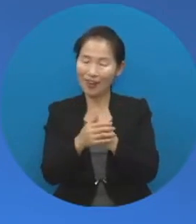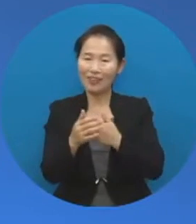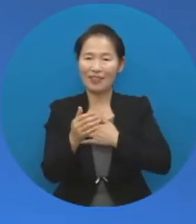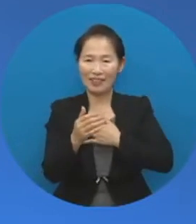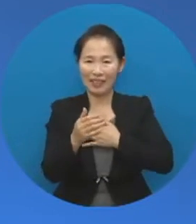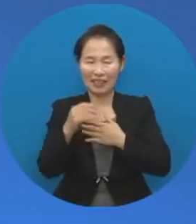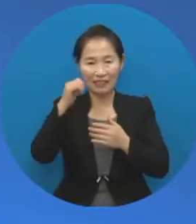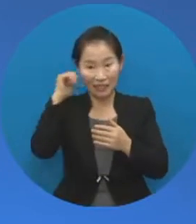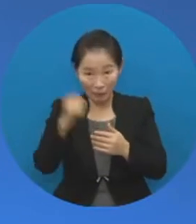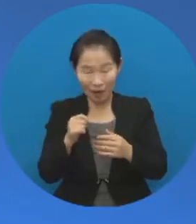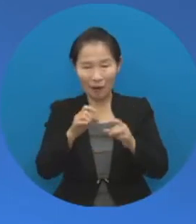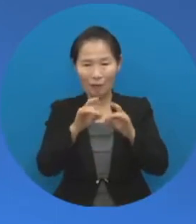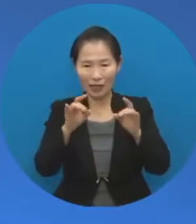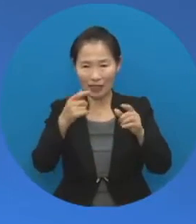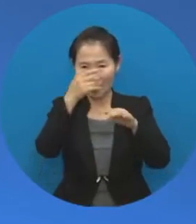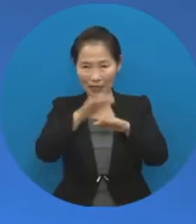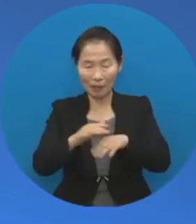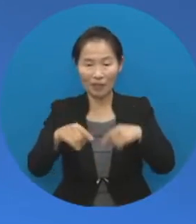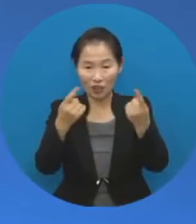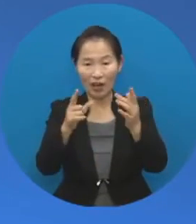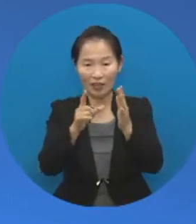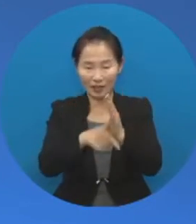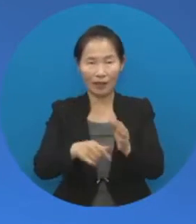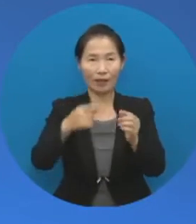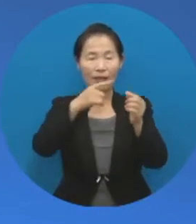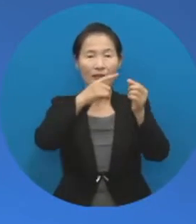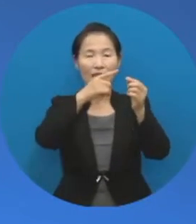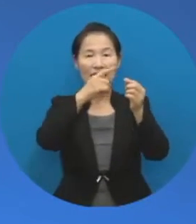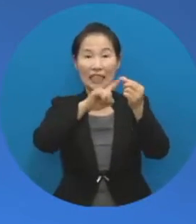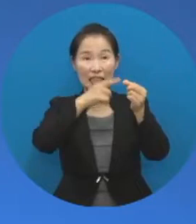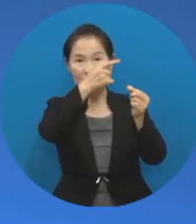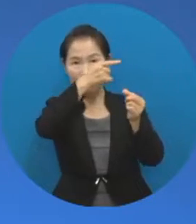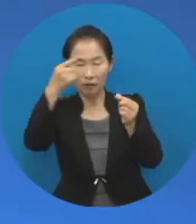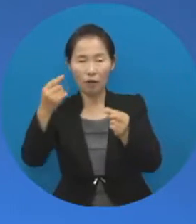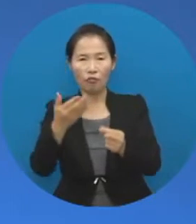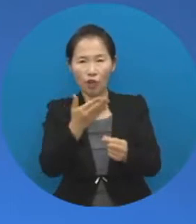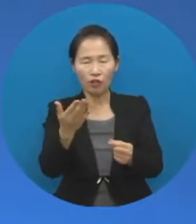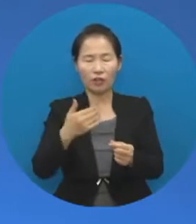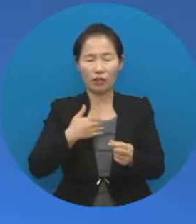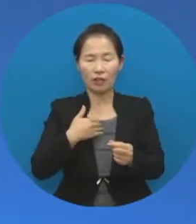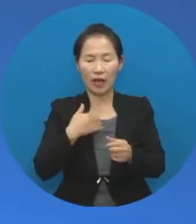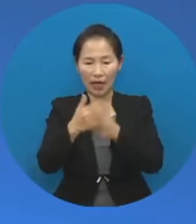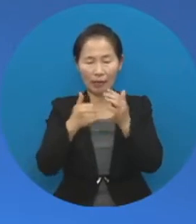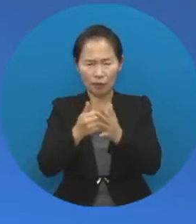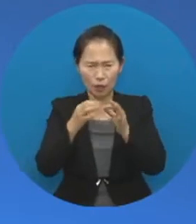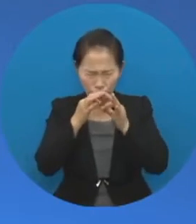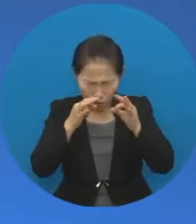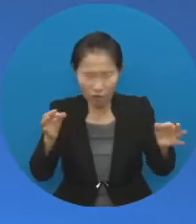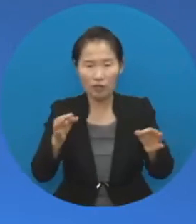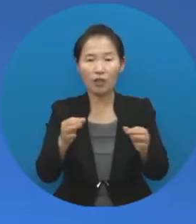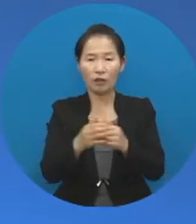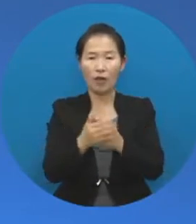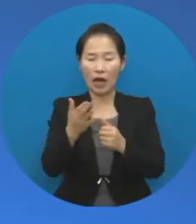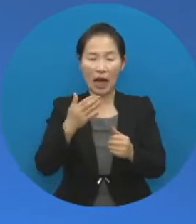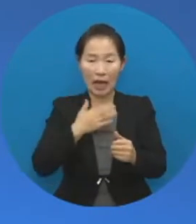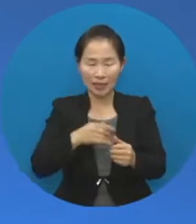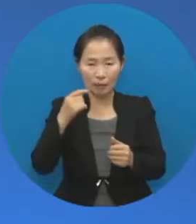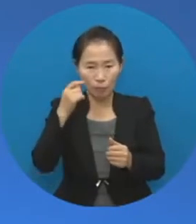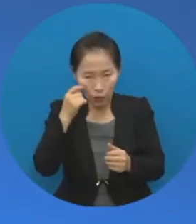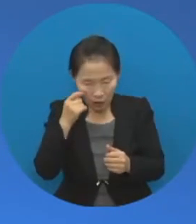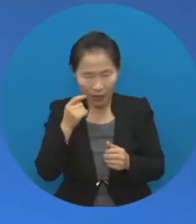들어갔는데 스크린에 너는 내게 부르짖으라 내가 내게 응답하겠고 내가 알지 못하는 크고 비밀한 일을 내게